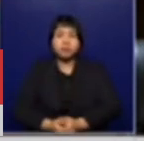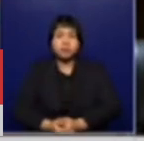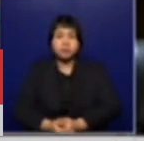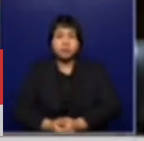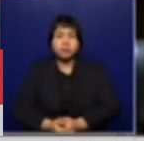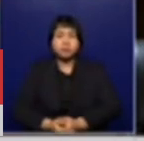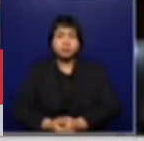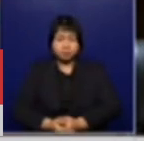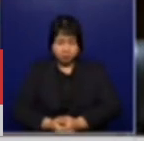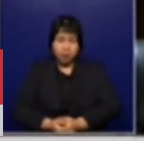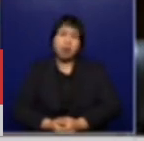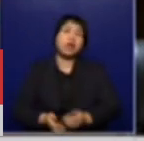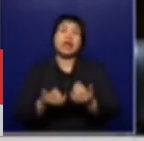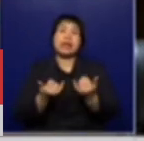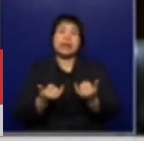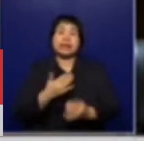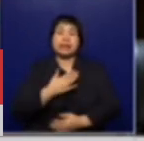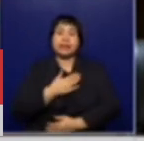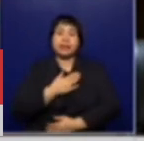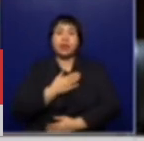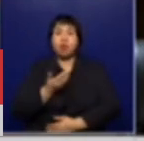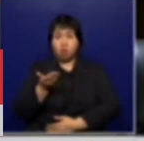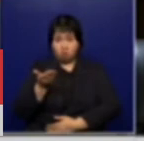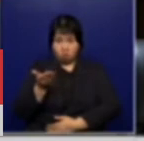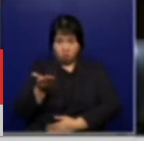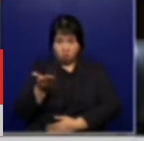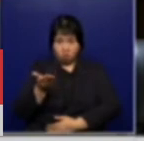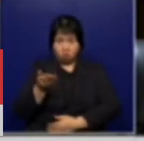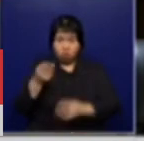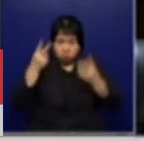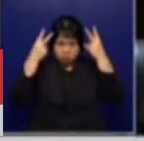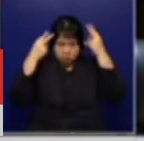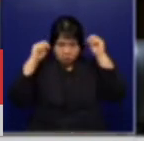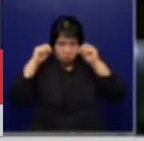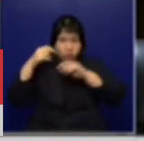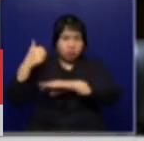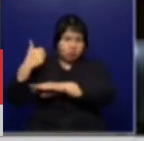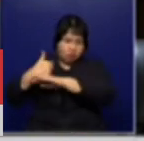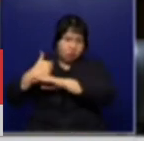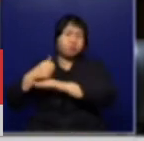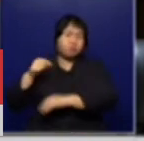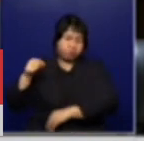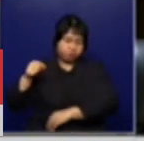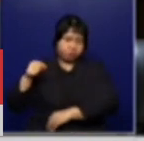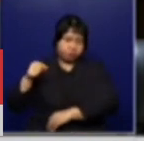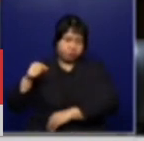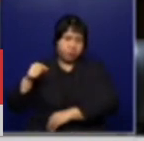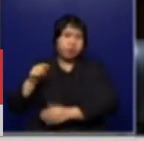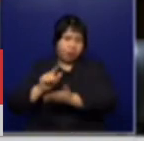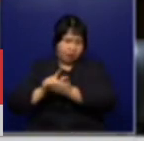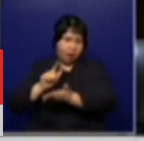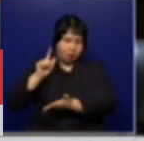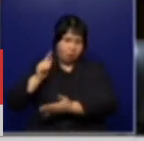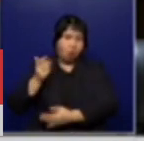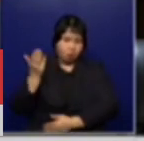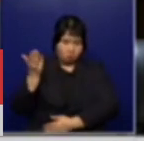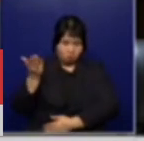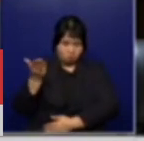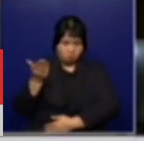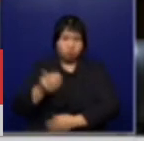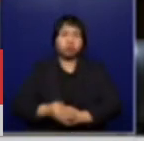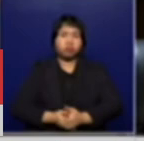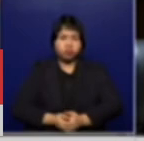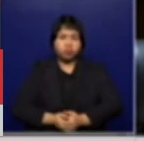ท่านประธานที่เคารพคะดิฉันขอให้พลเอกประยุทธ์จันทร์โอชาเสียสละลาออกจากตำแหน่งนายกรัฐมน